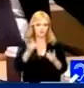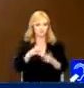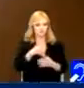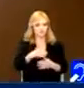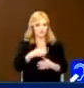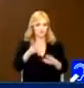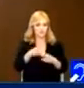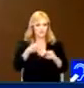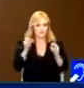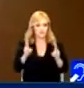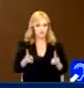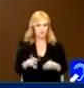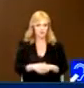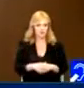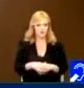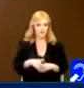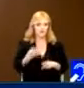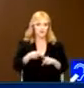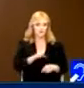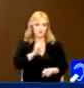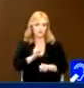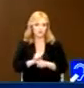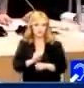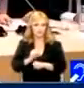și stagnează modernizarea și dezvoltarea